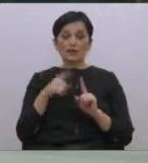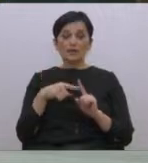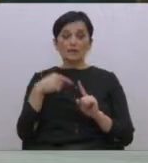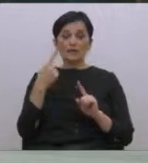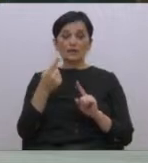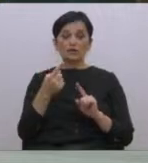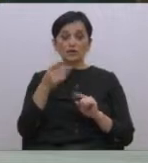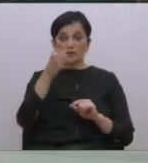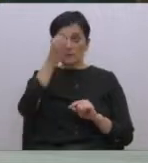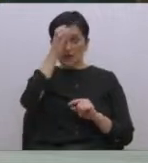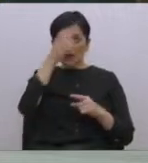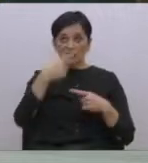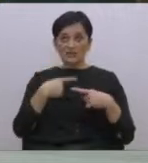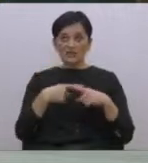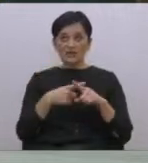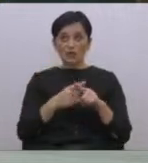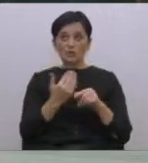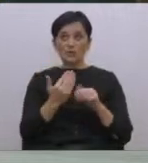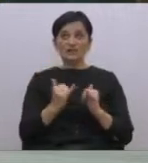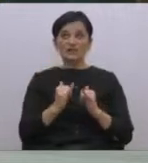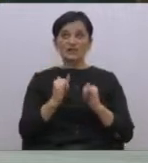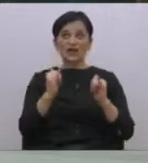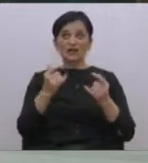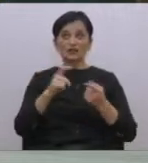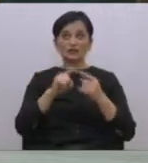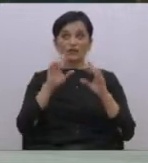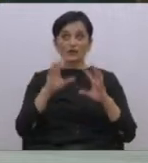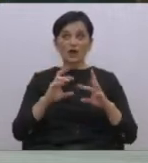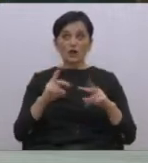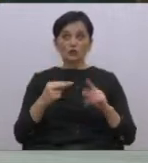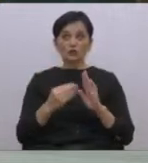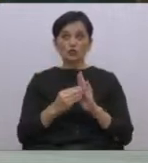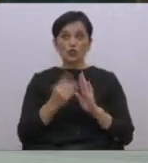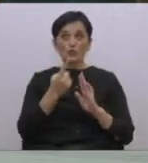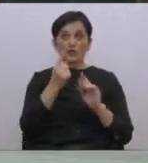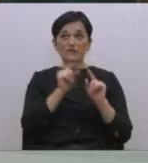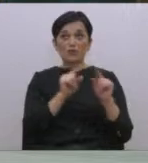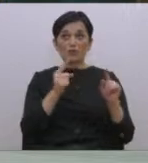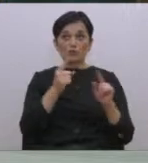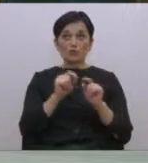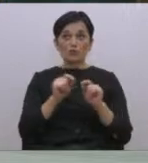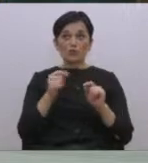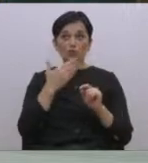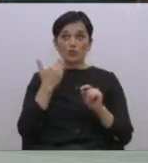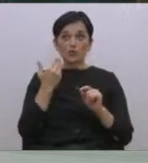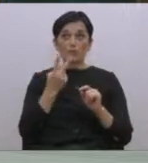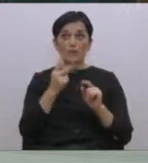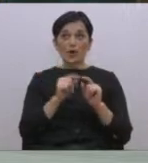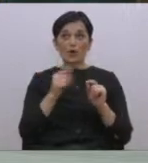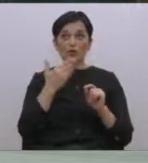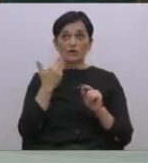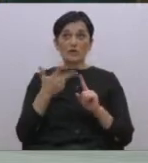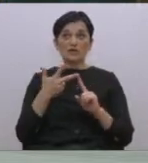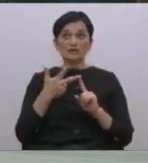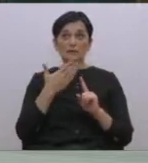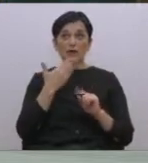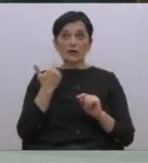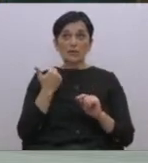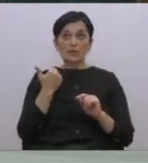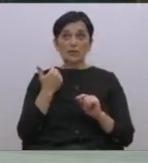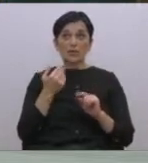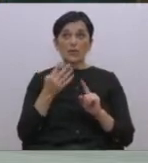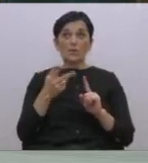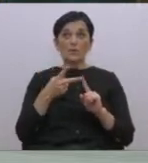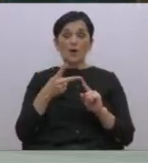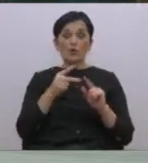შემდეგი მეცნიერების, ტექნოლოგიებისა და მათი განვითარების შესახებ კანონში ცურვა. პირველ მუხლის პირველ პუნქტთან, არ არის მეორესთან, არ არის მესამესთან, არ არის